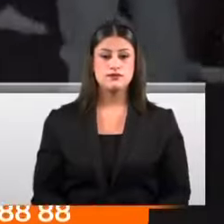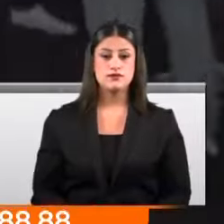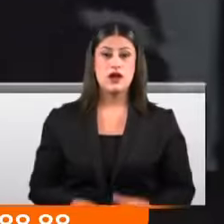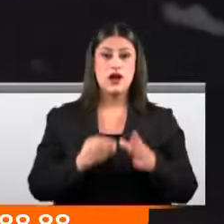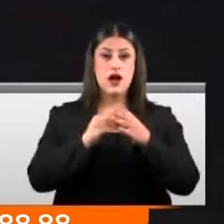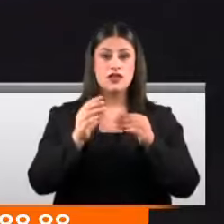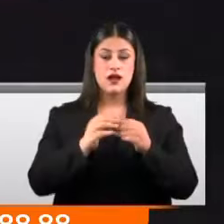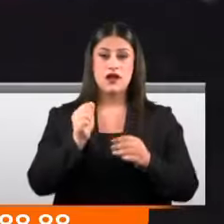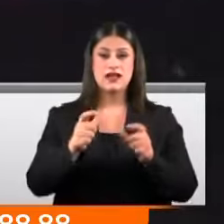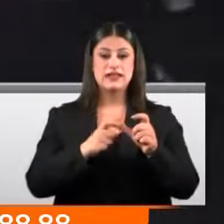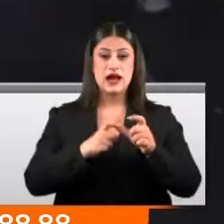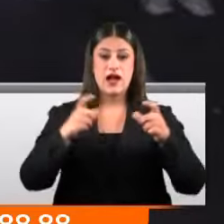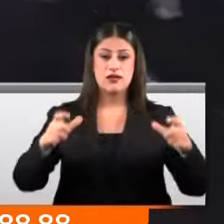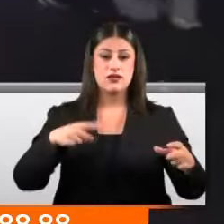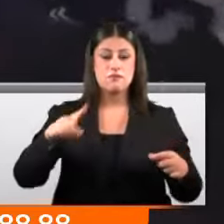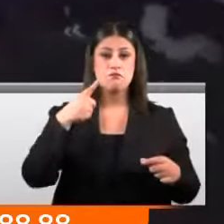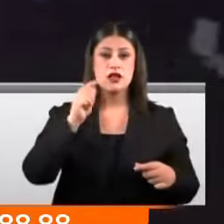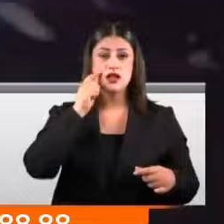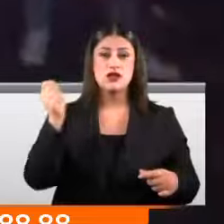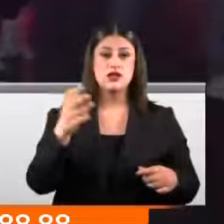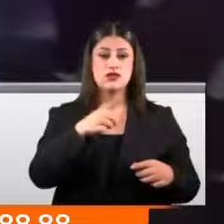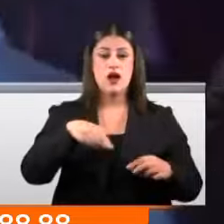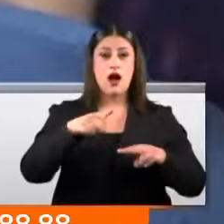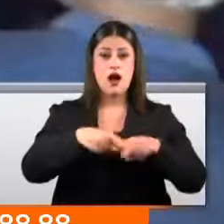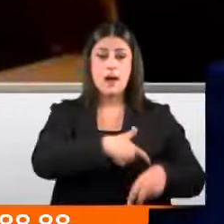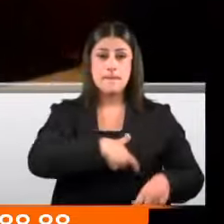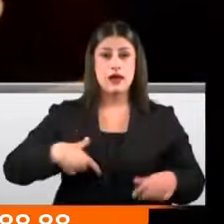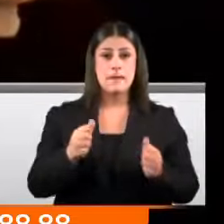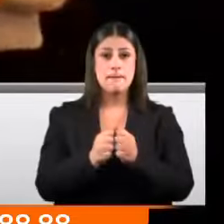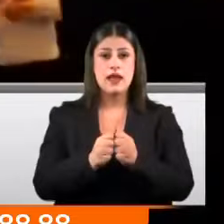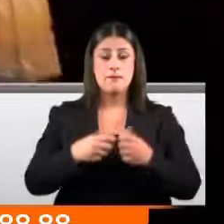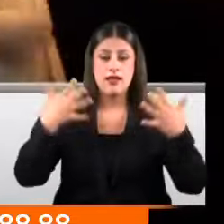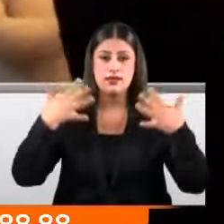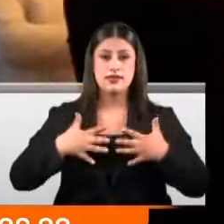Adana Seyhan'da binlerce insan A millilerle birlikte ter döktü.